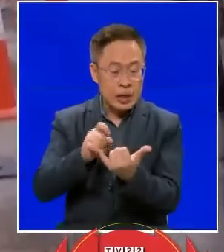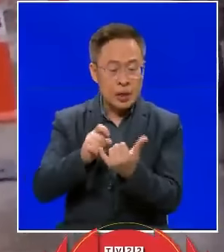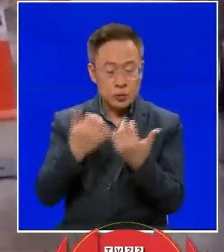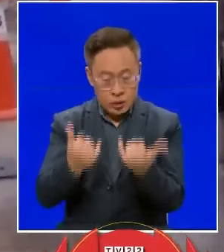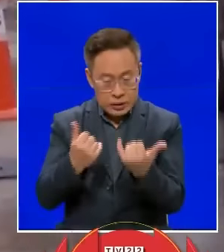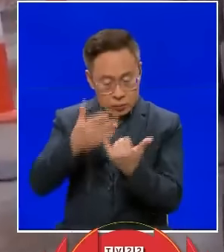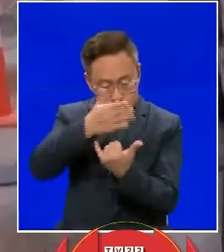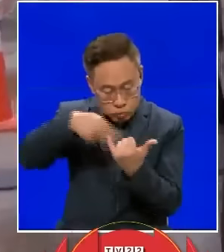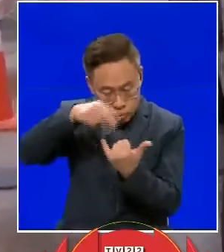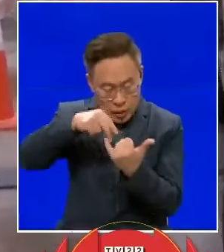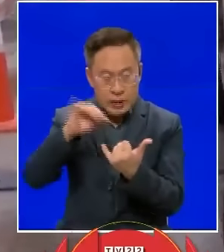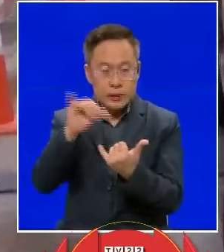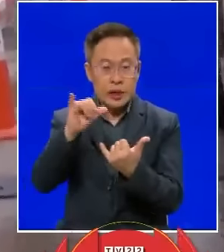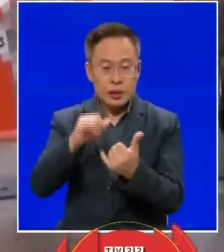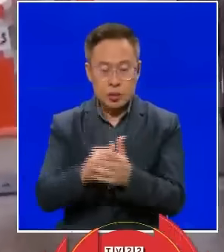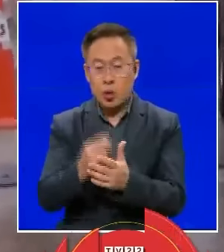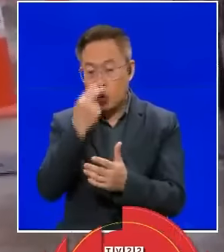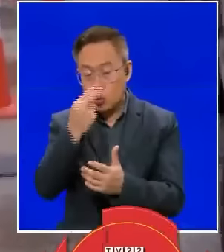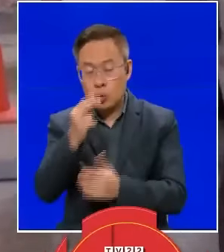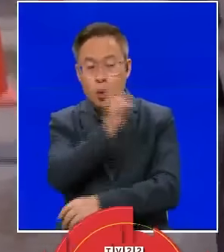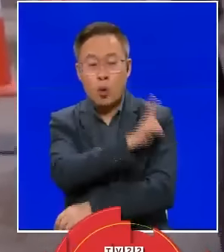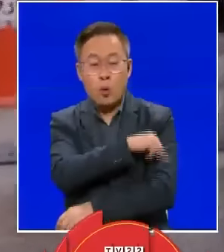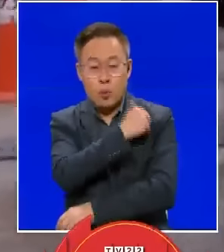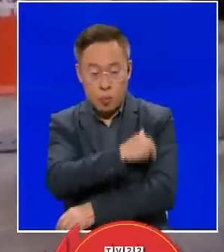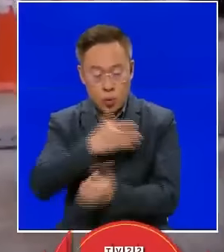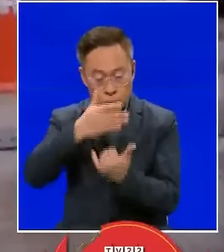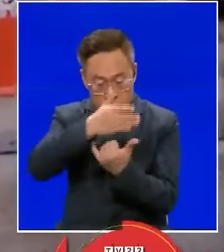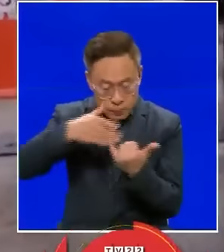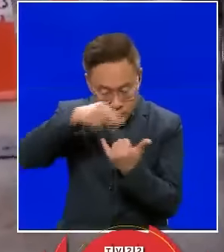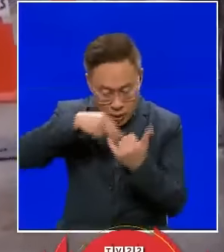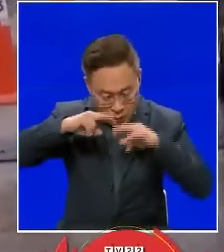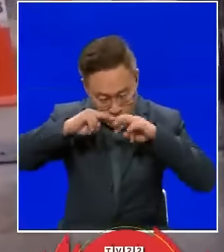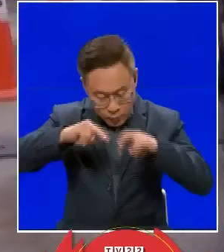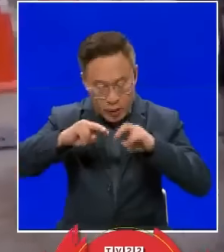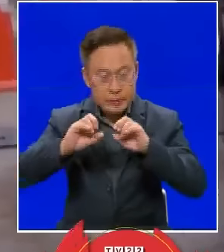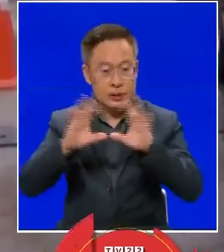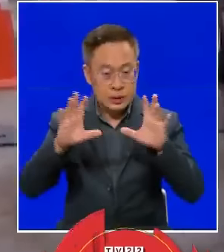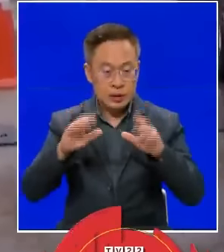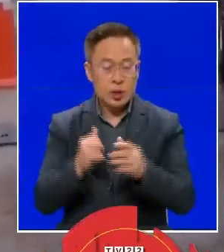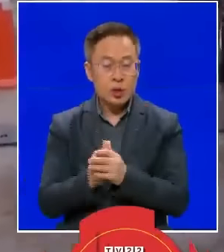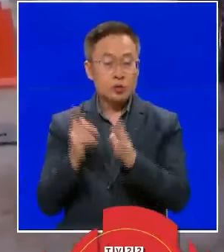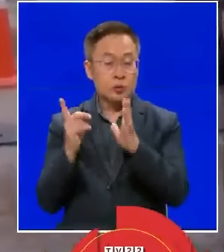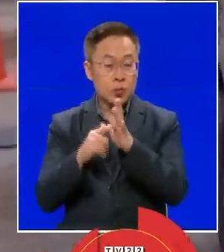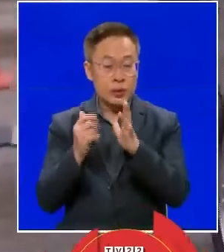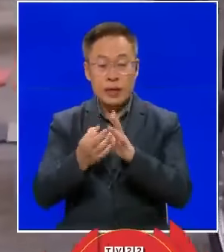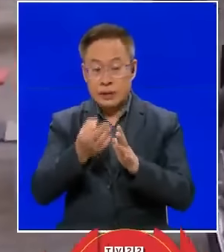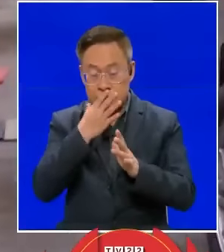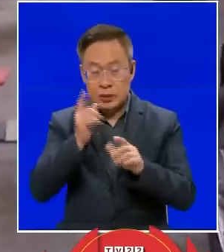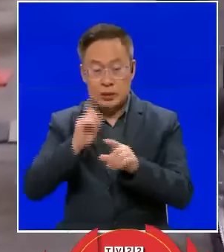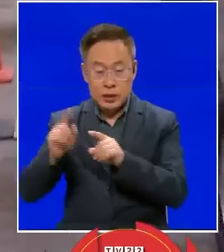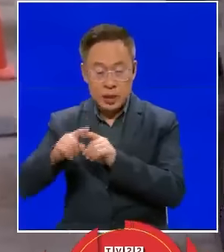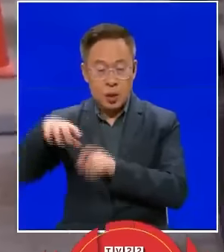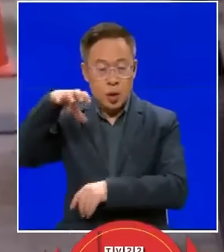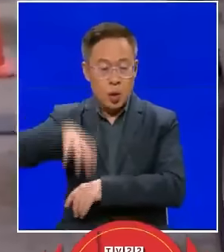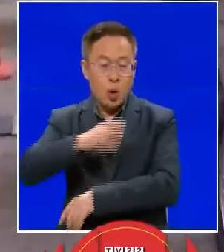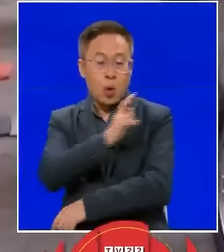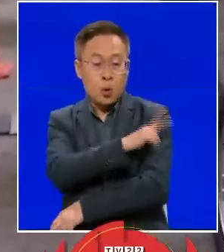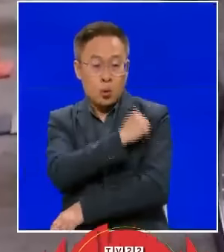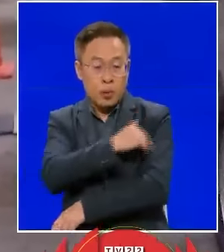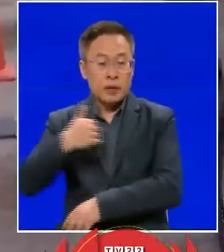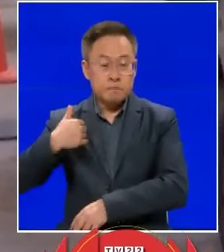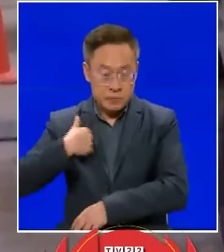แต่หากมีผลชันสูตรออกมาน่าจะได้ข้อมูลที่ชัดเจนขึ้นยืนยันว่าศาลบำรุงร่างกายต่างๆโรงพยาบาลมีการเตรียมไว้ให้แต่